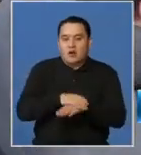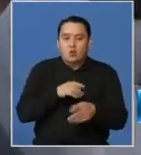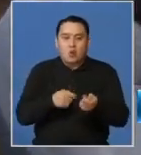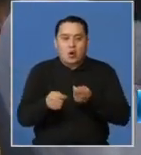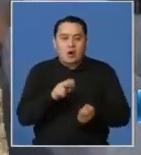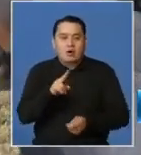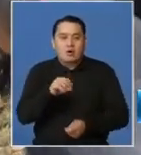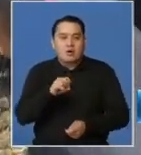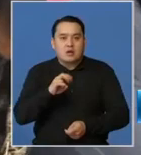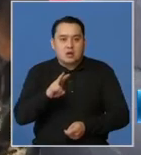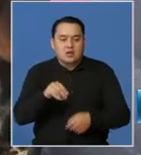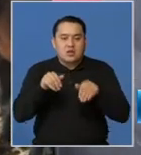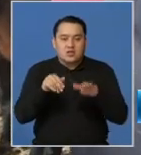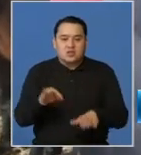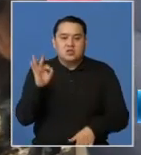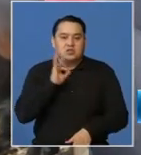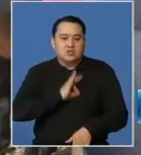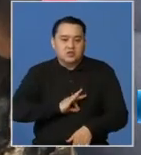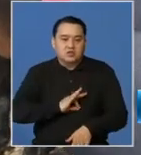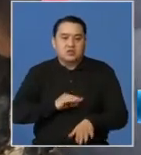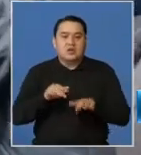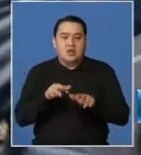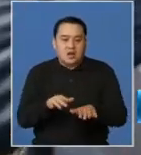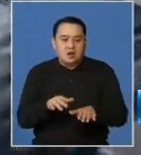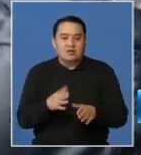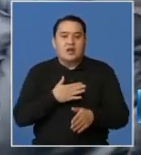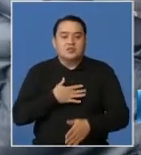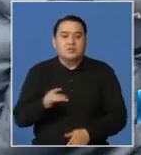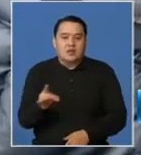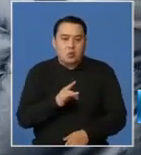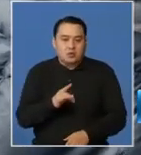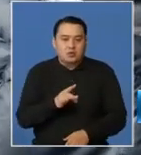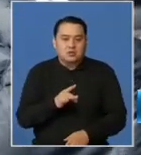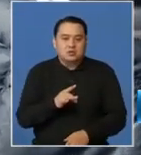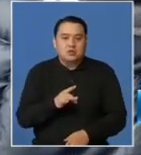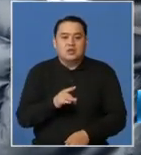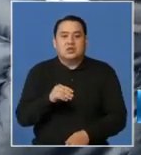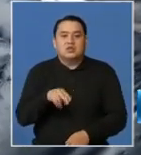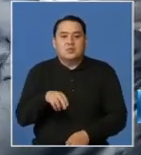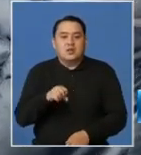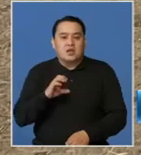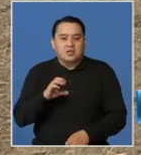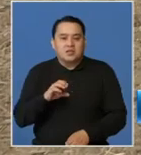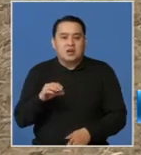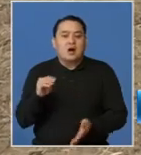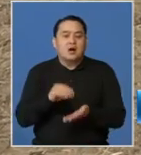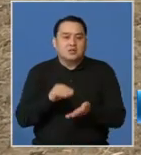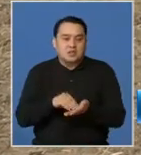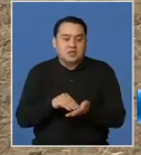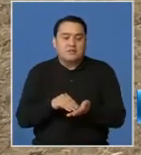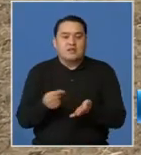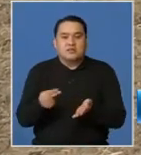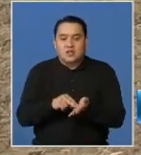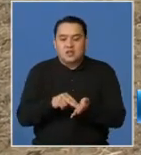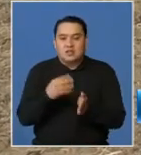руководство Кегенского района решило применить это на деле, уже в нашем регионе. Сам аппарат GPS оценивается в $70,